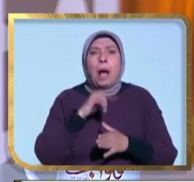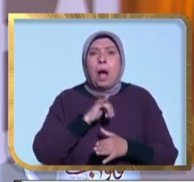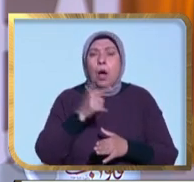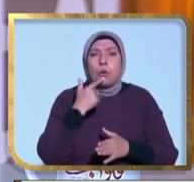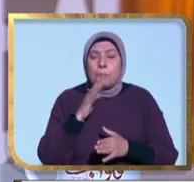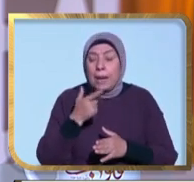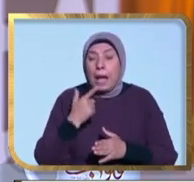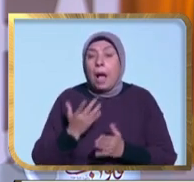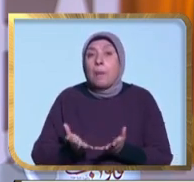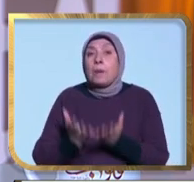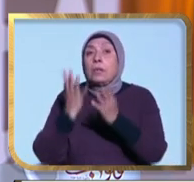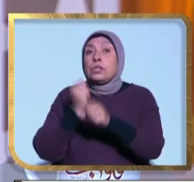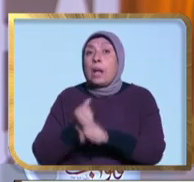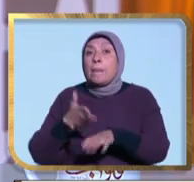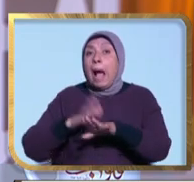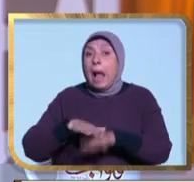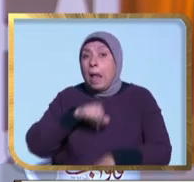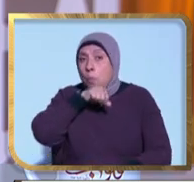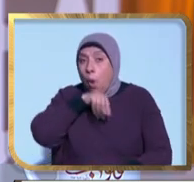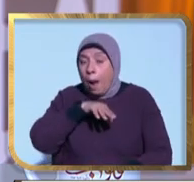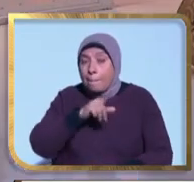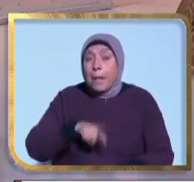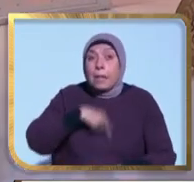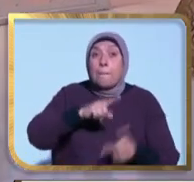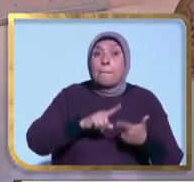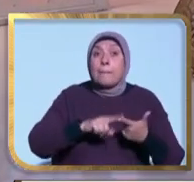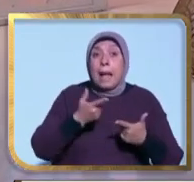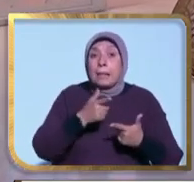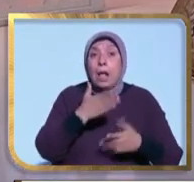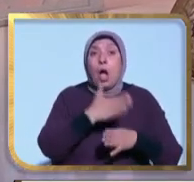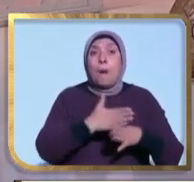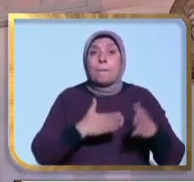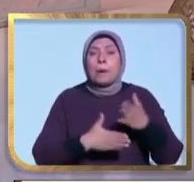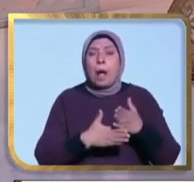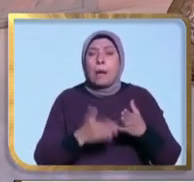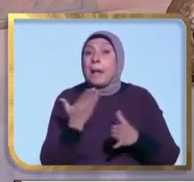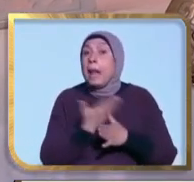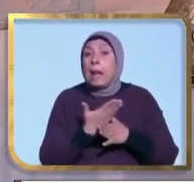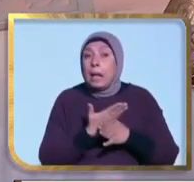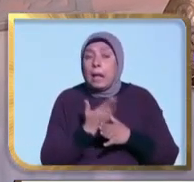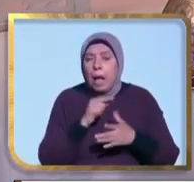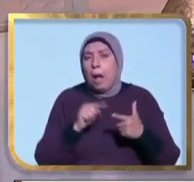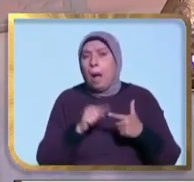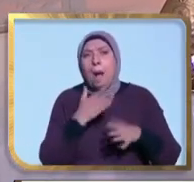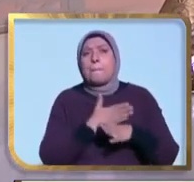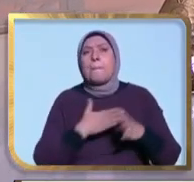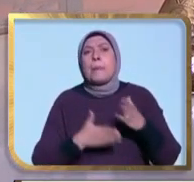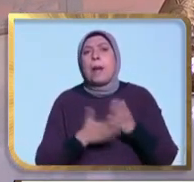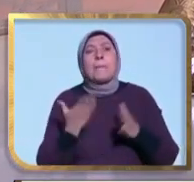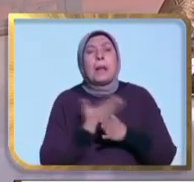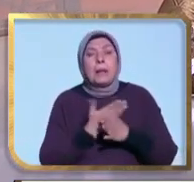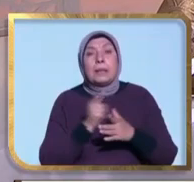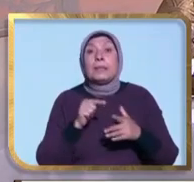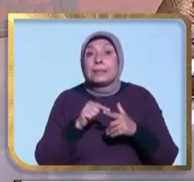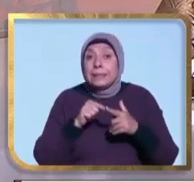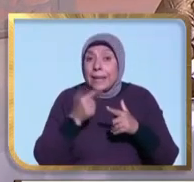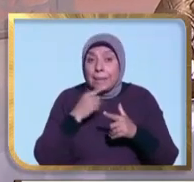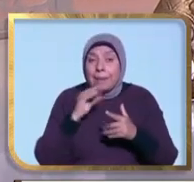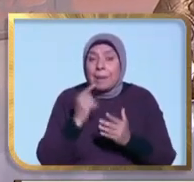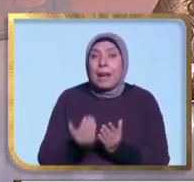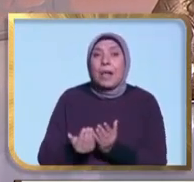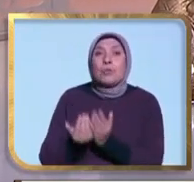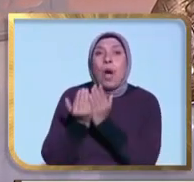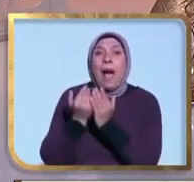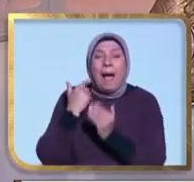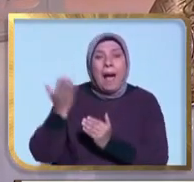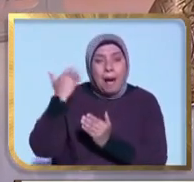ابراهيم لانه سيدنا ابراهيم عليه السلام دعا ربه زي ما هو معروف واجعل لي لسان صدق